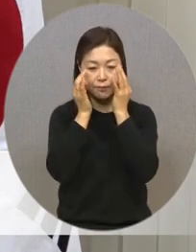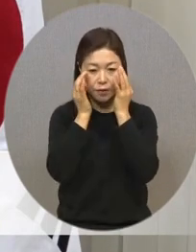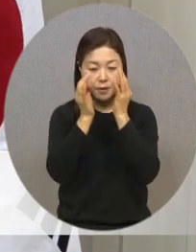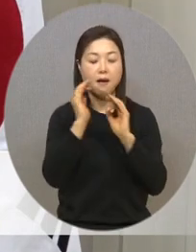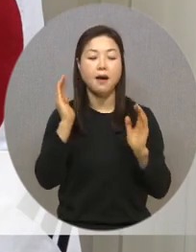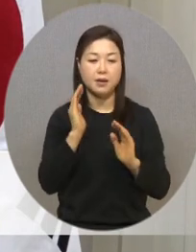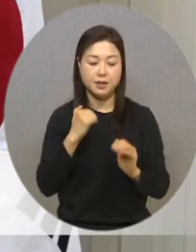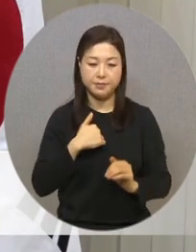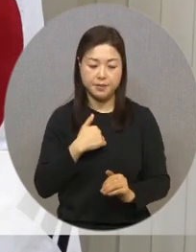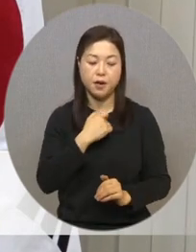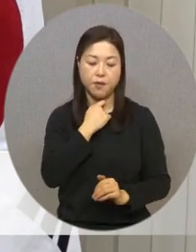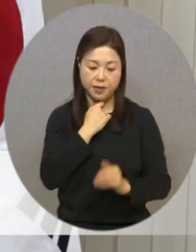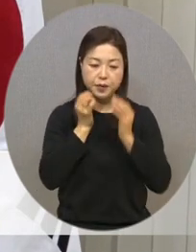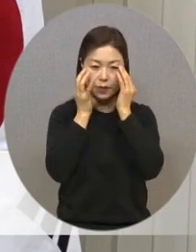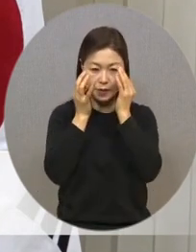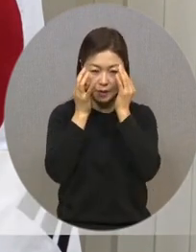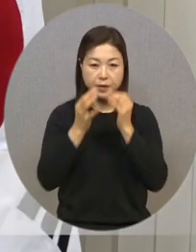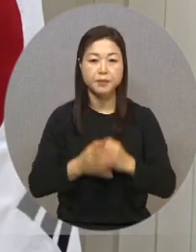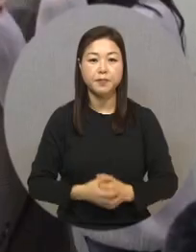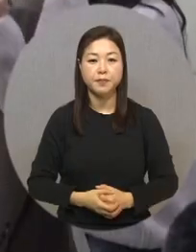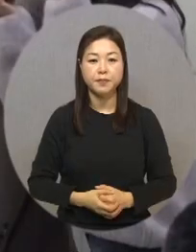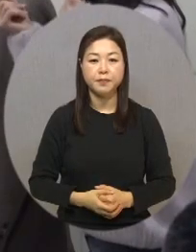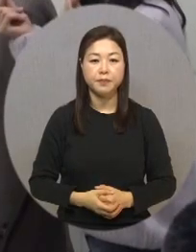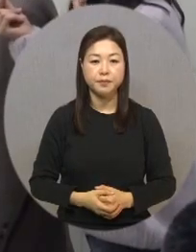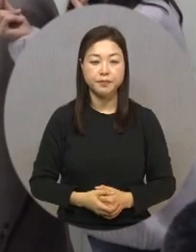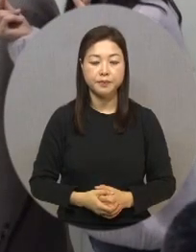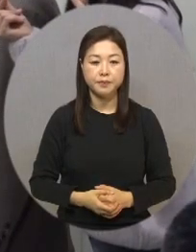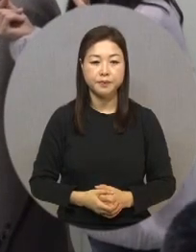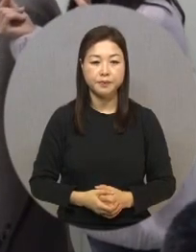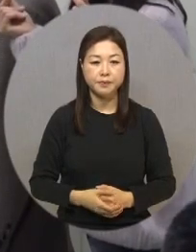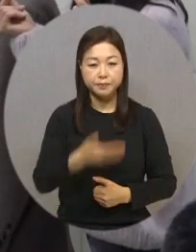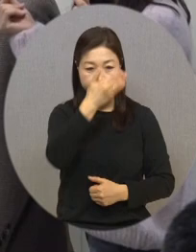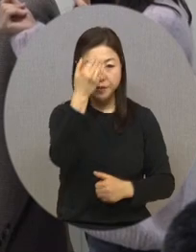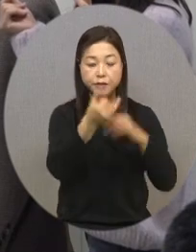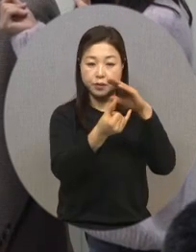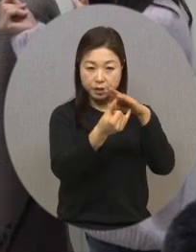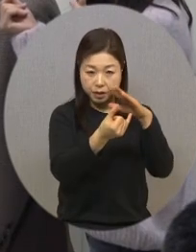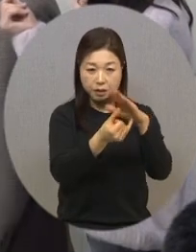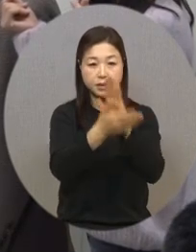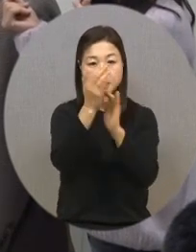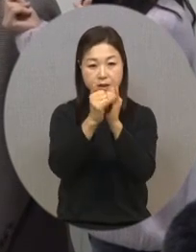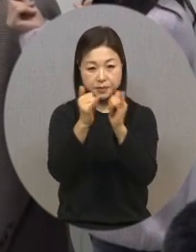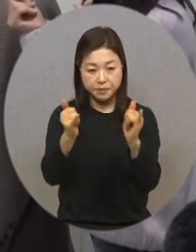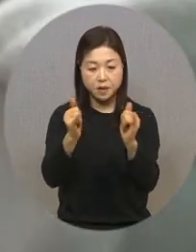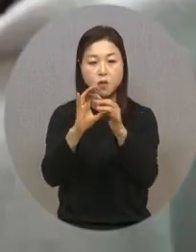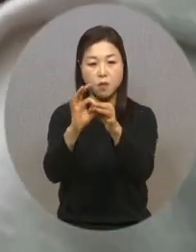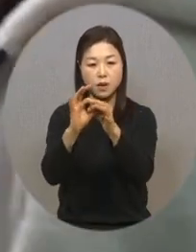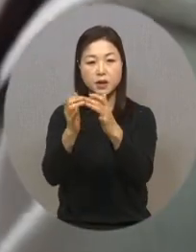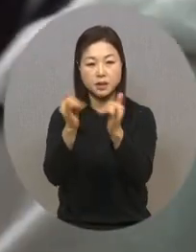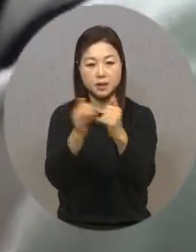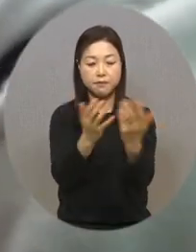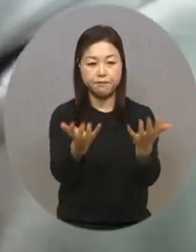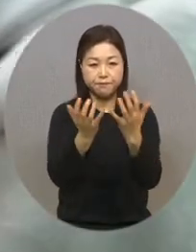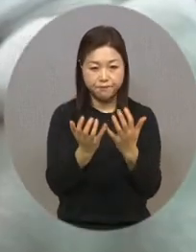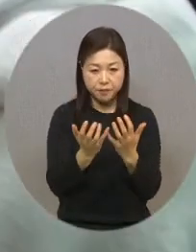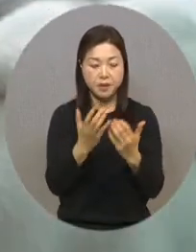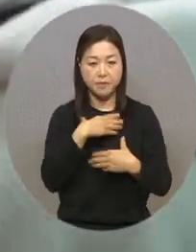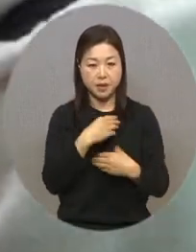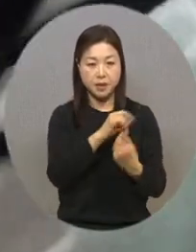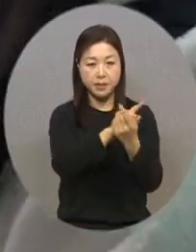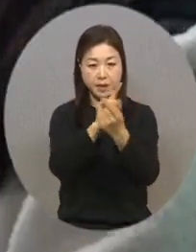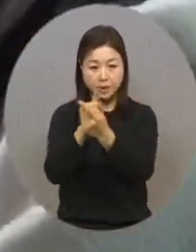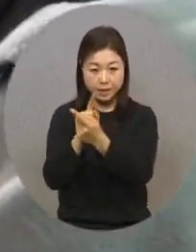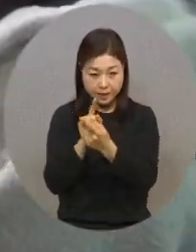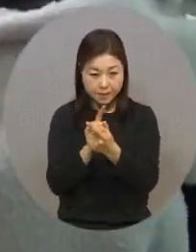노력하는 학생이 되도록 하겠습니다. 초대된 청소년, 시민, 시 관계자들과의 편안한 만남, 그